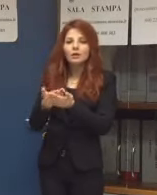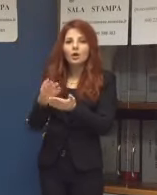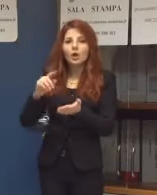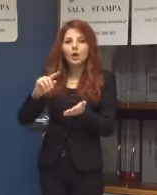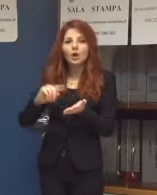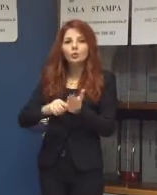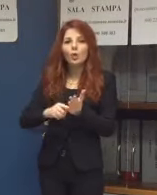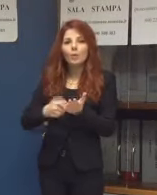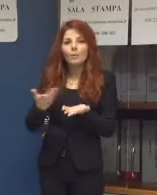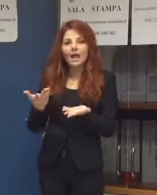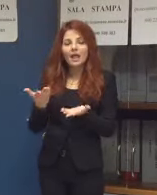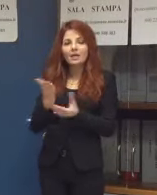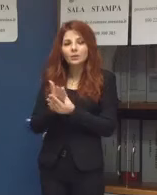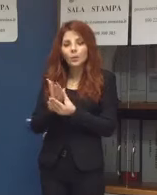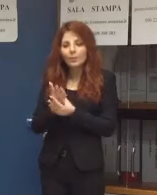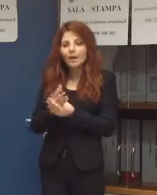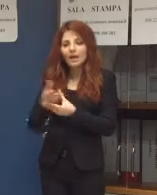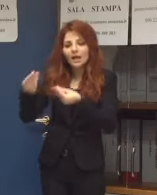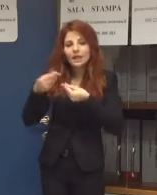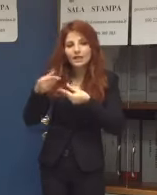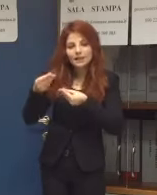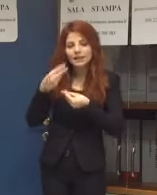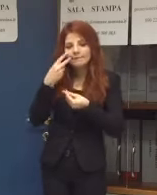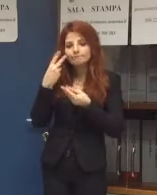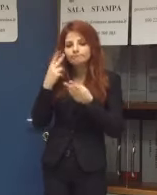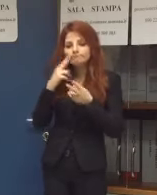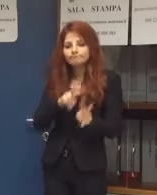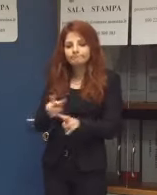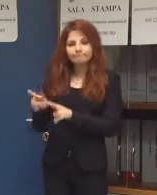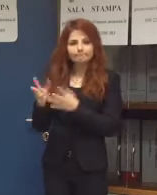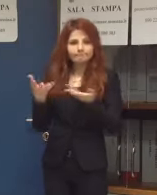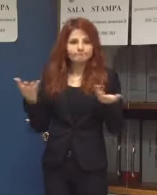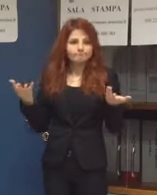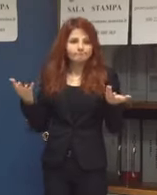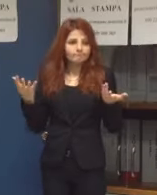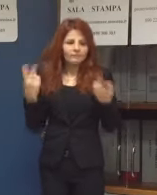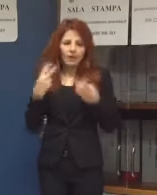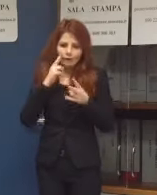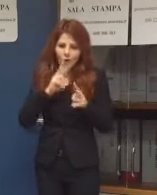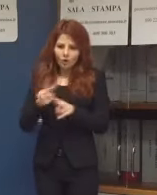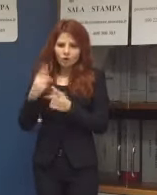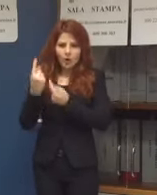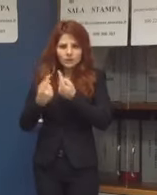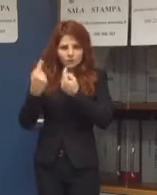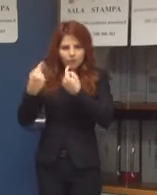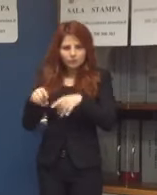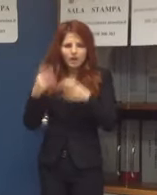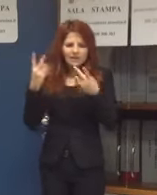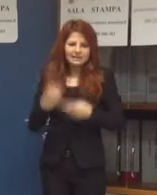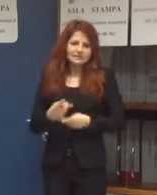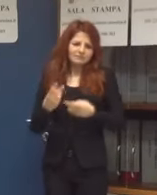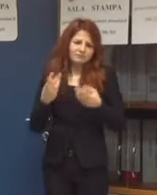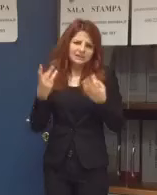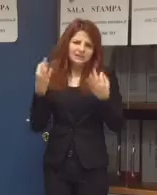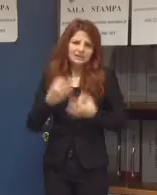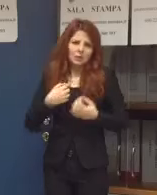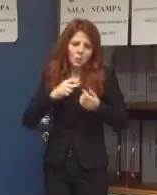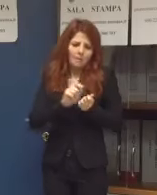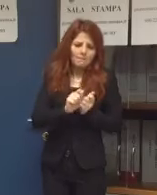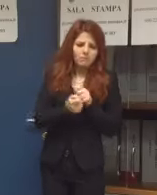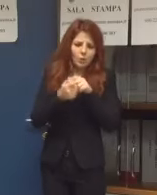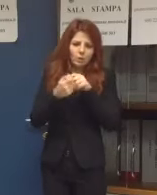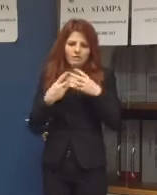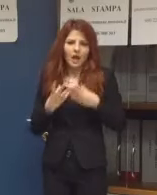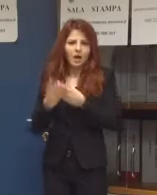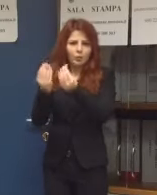e naturalmente apporteremo quelli che sono i correttivi giusti che devono essere fatti, quindi siamo precisi